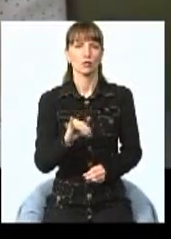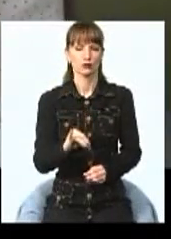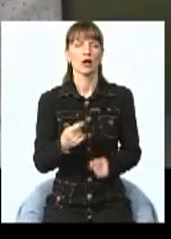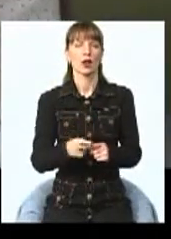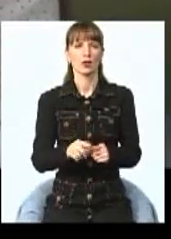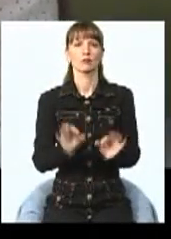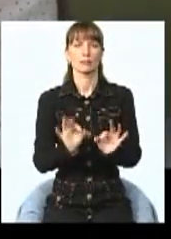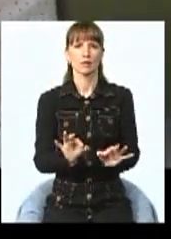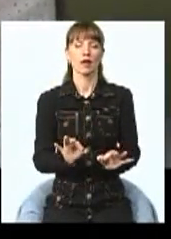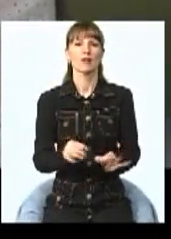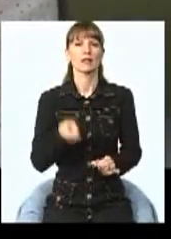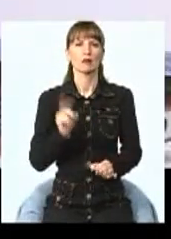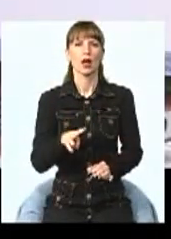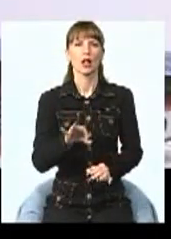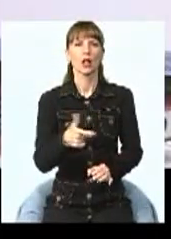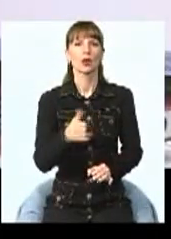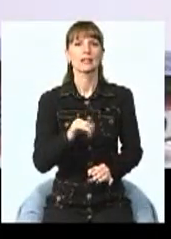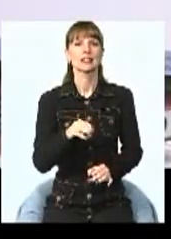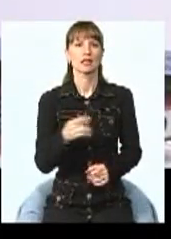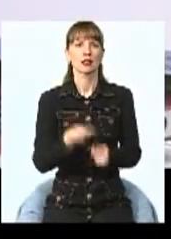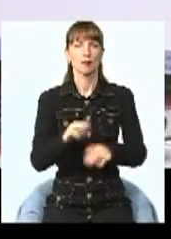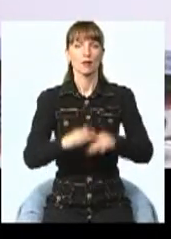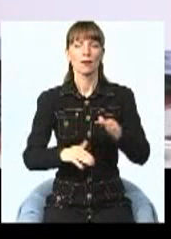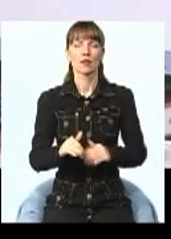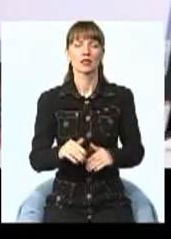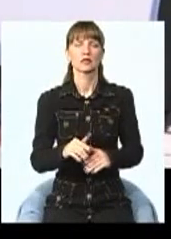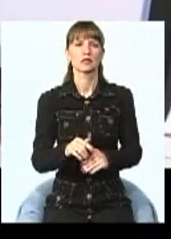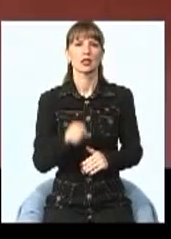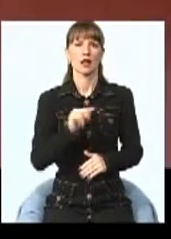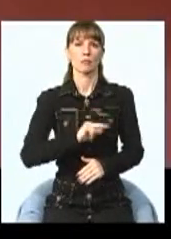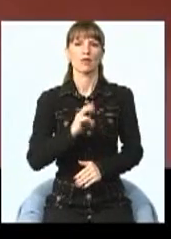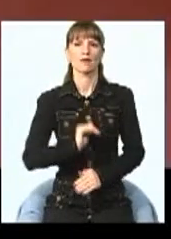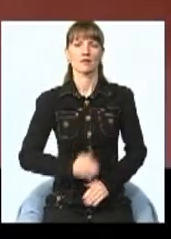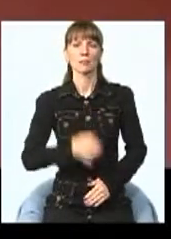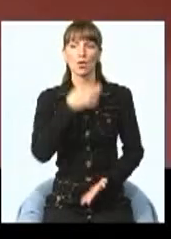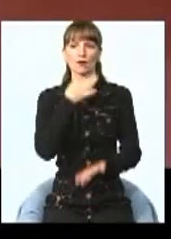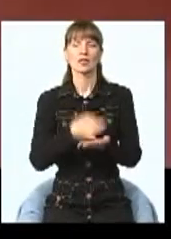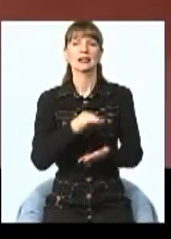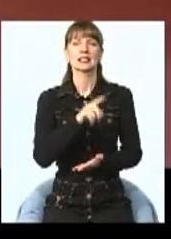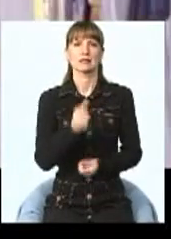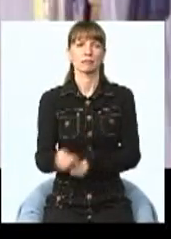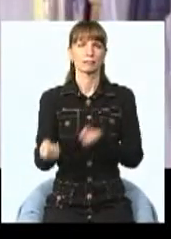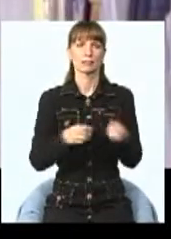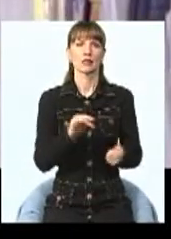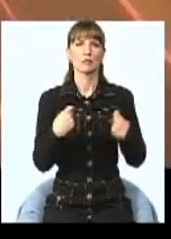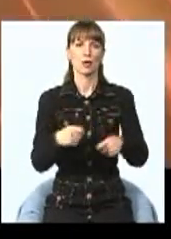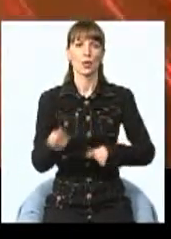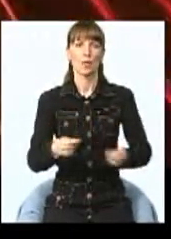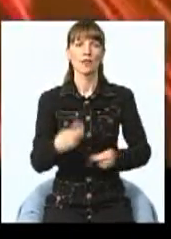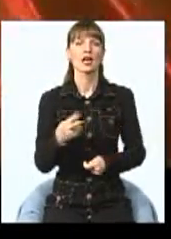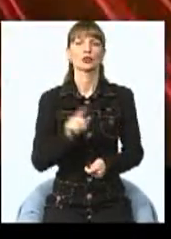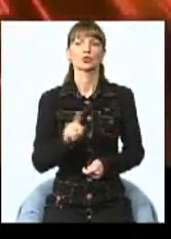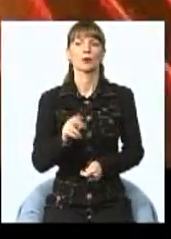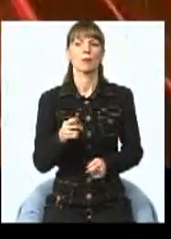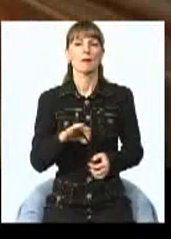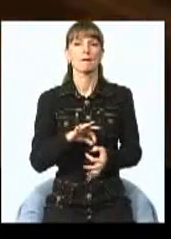зерно. Насправді логіст – це професія. Ці фахівці працюють на певній фірмі та відповідають за доставку та продаж товару. Для того, аби цей